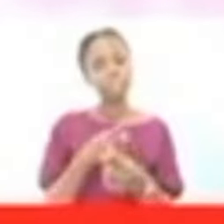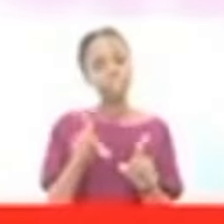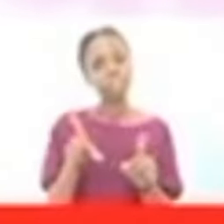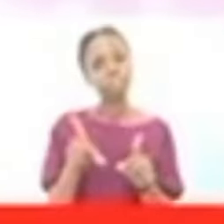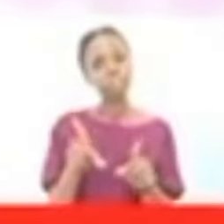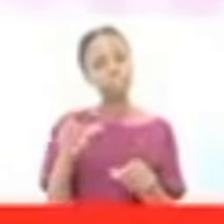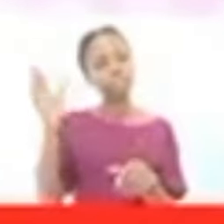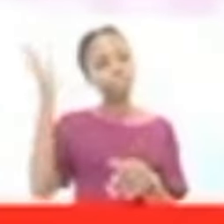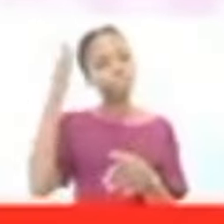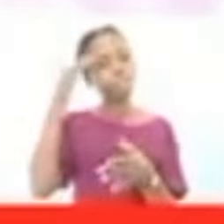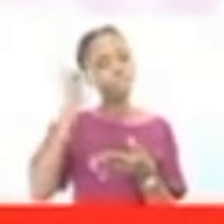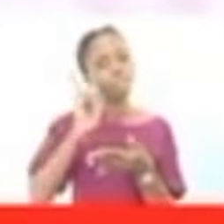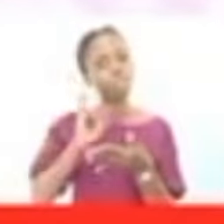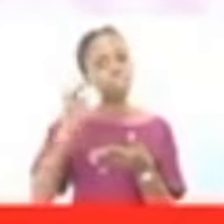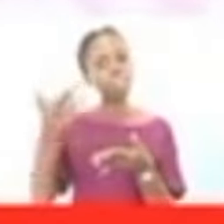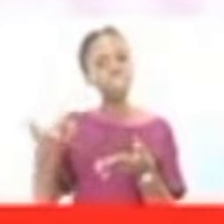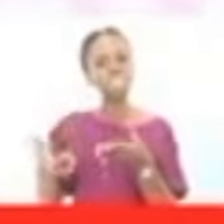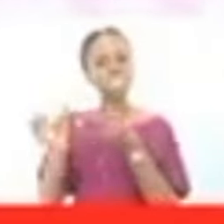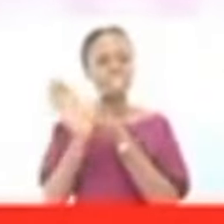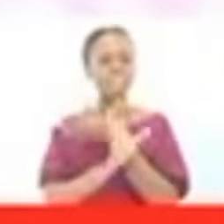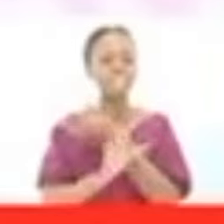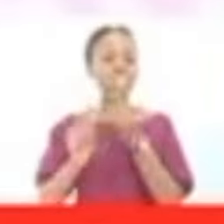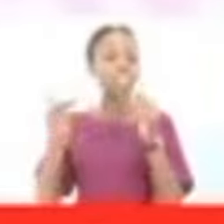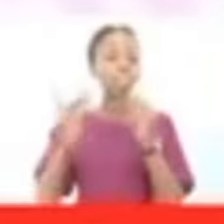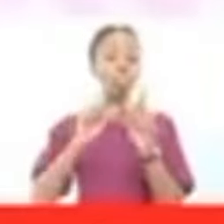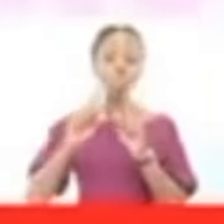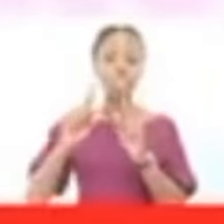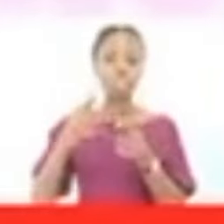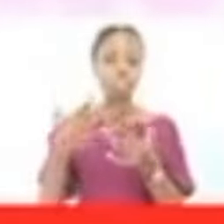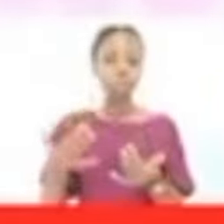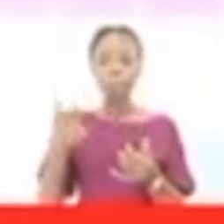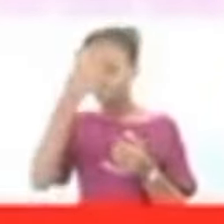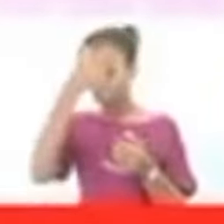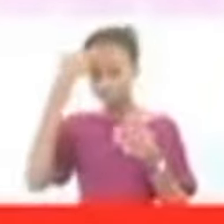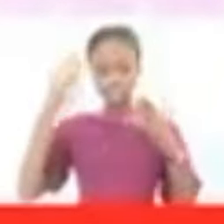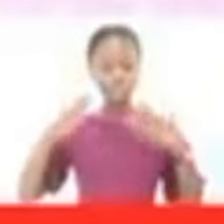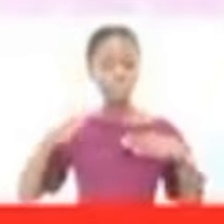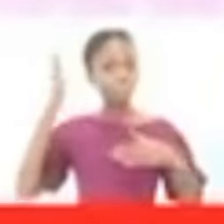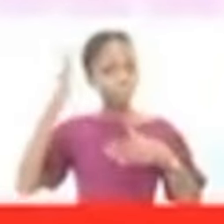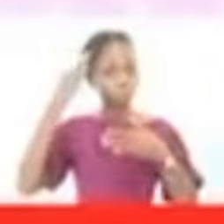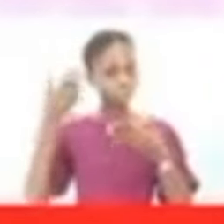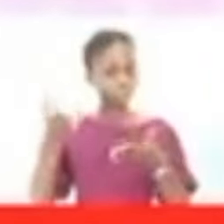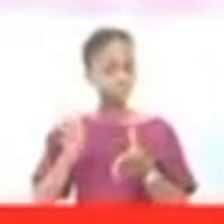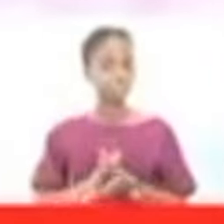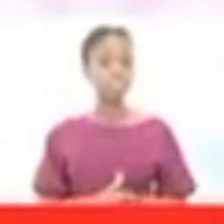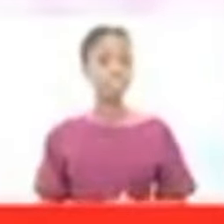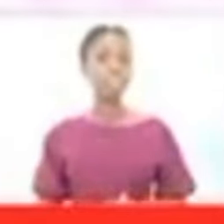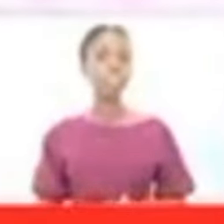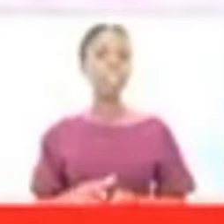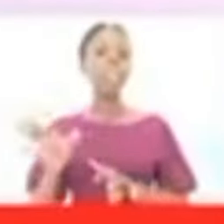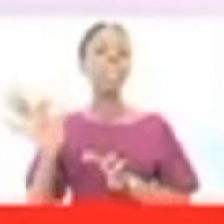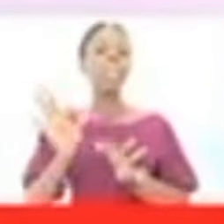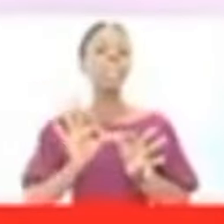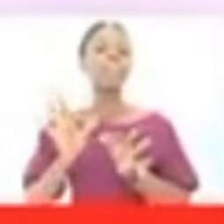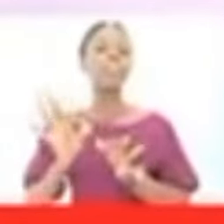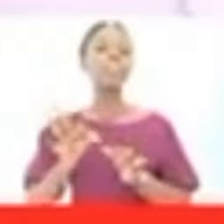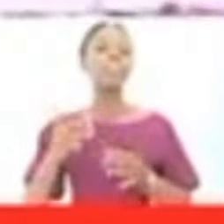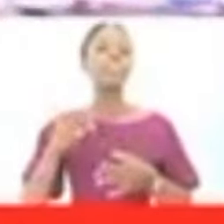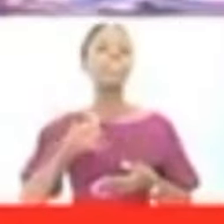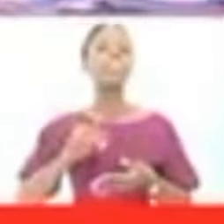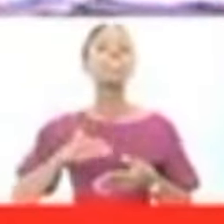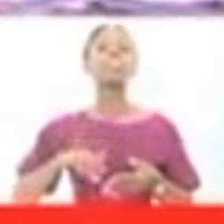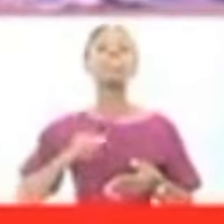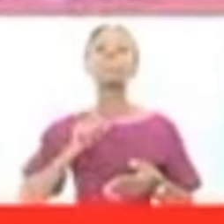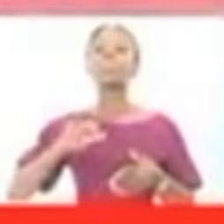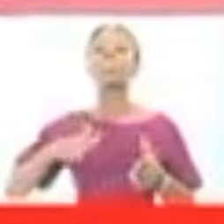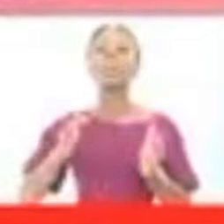Lakini wajua, inchi unaumia, tuongee sababu watu hawakujua haya, si ndio? Ikiwa OCS